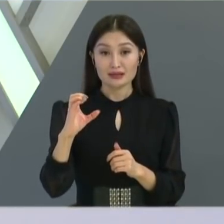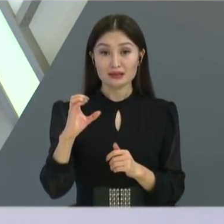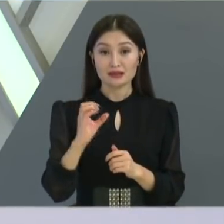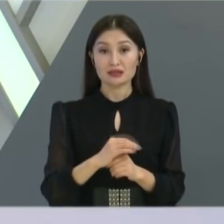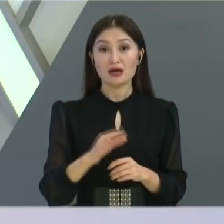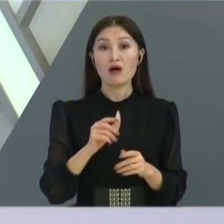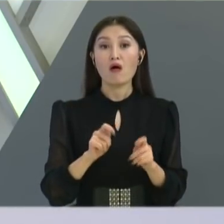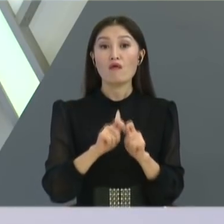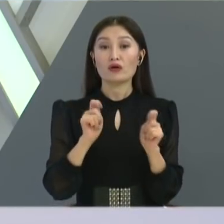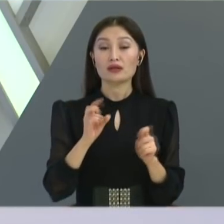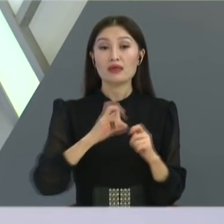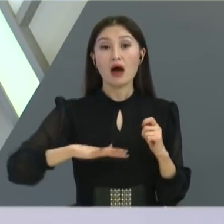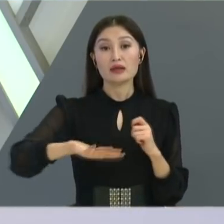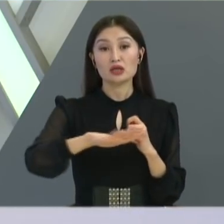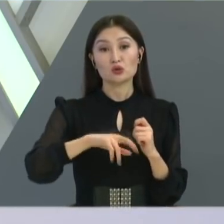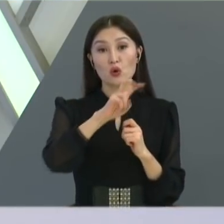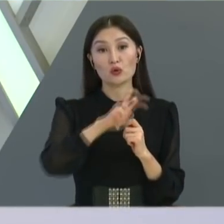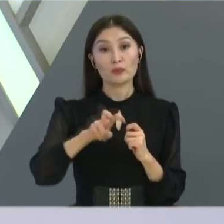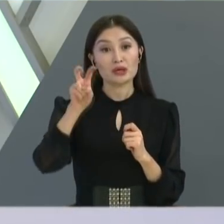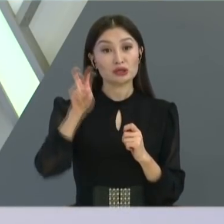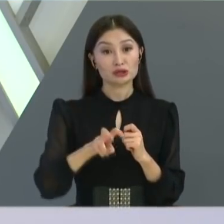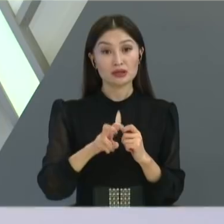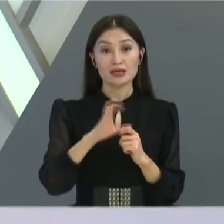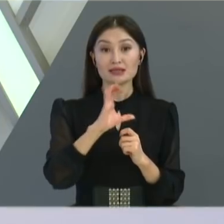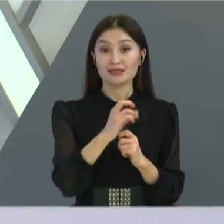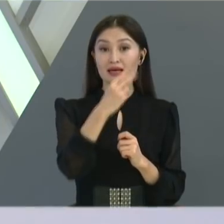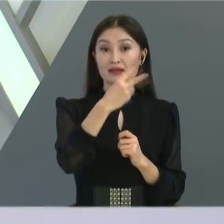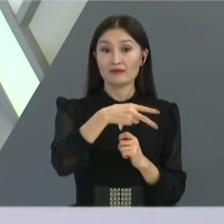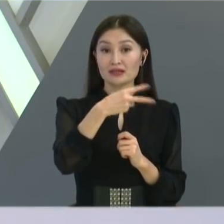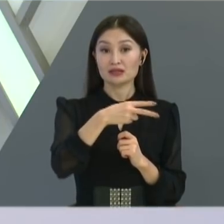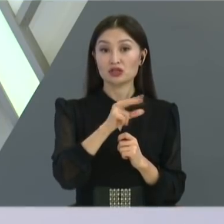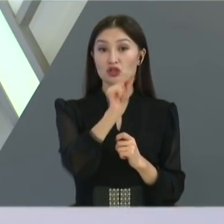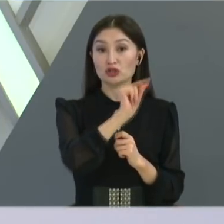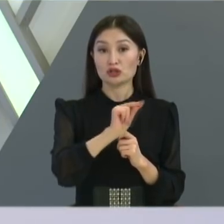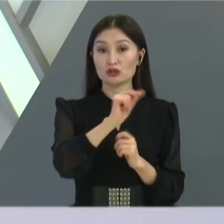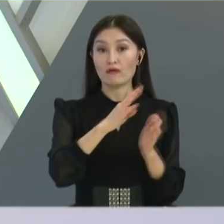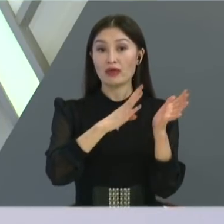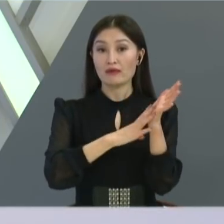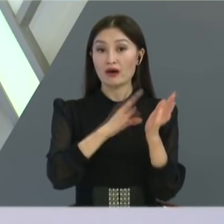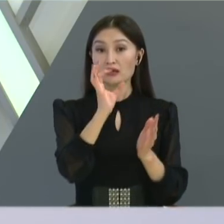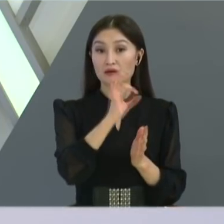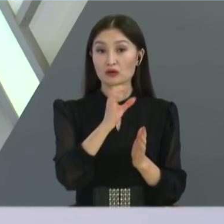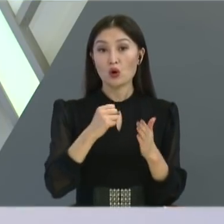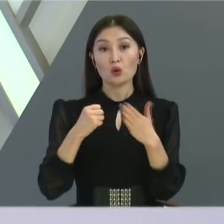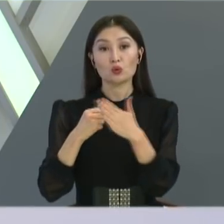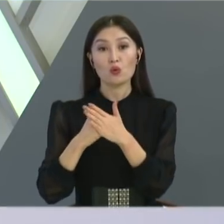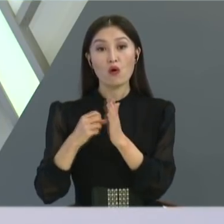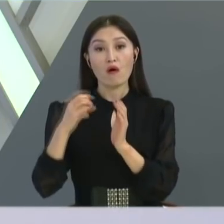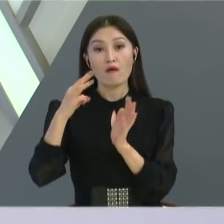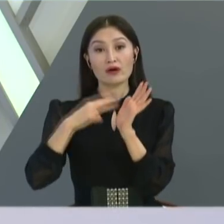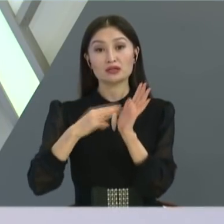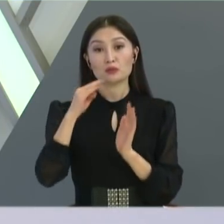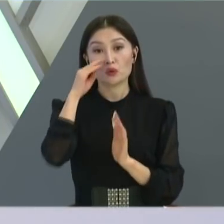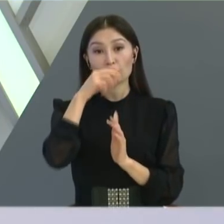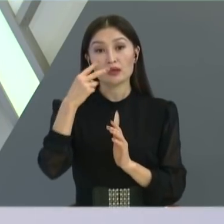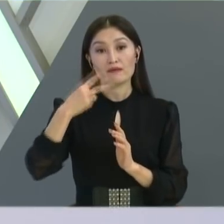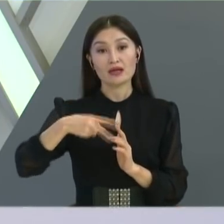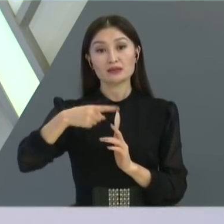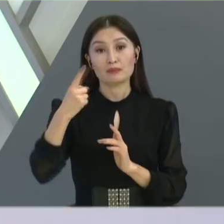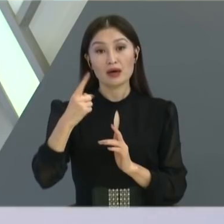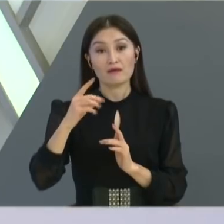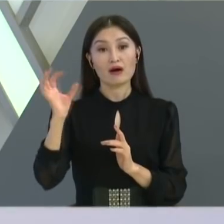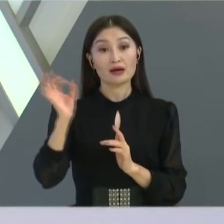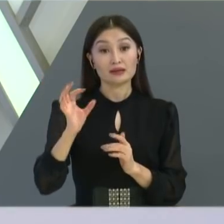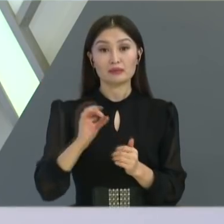положение вводится на территории Бишкека с 20 часов 9 октября и до 8 утра